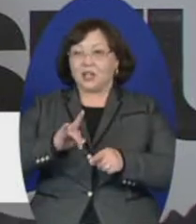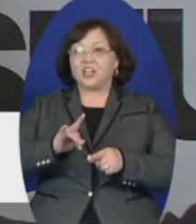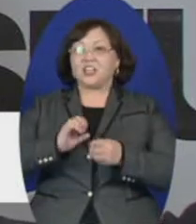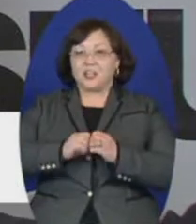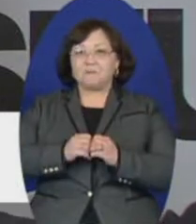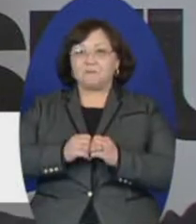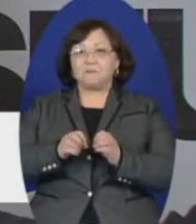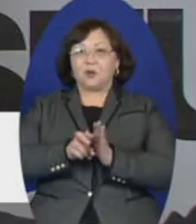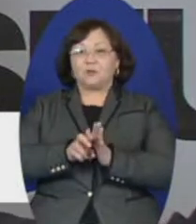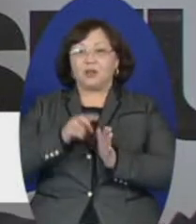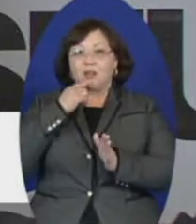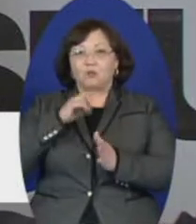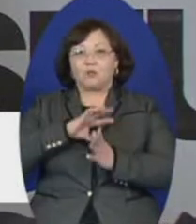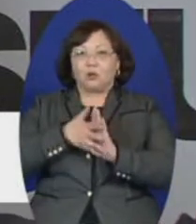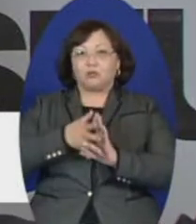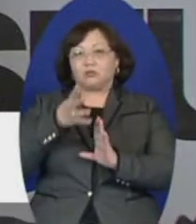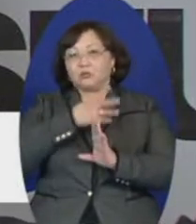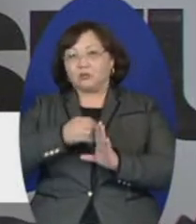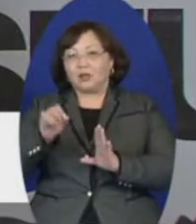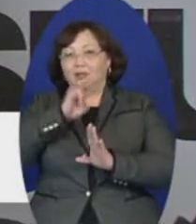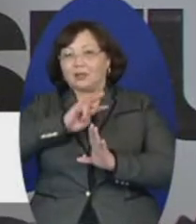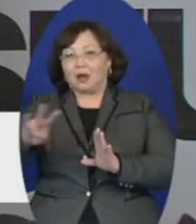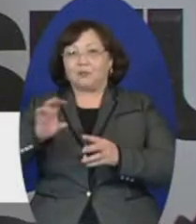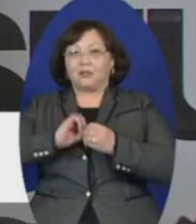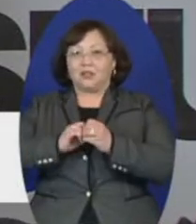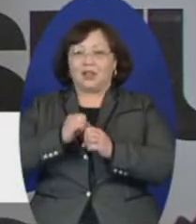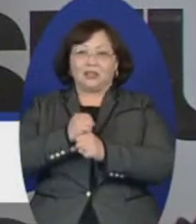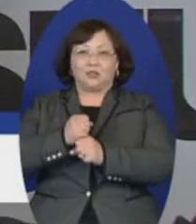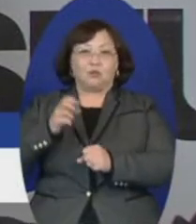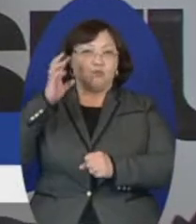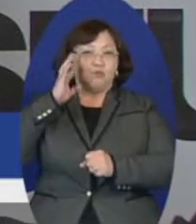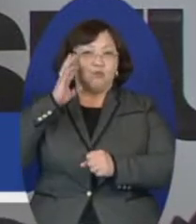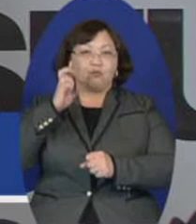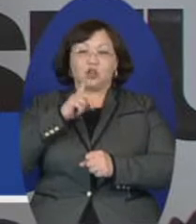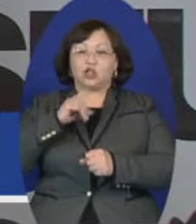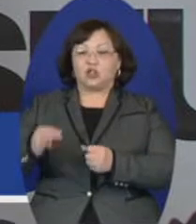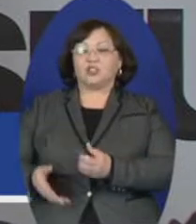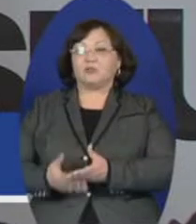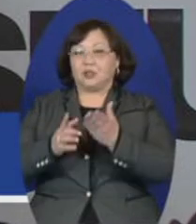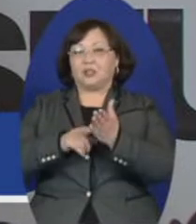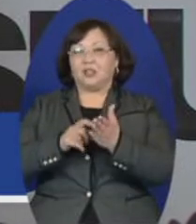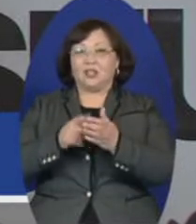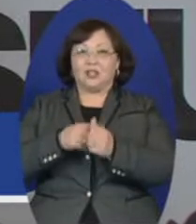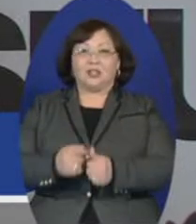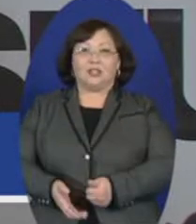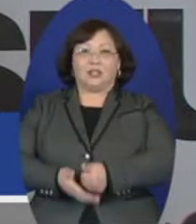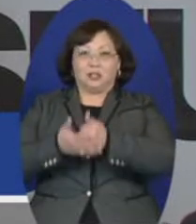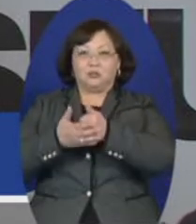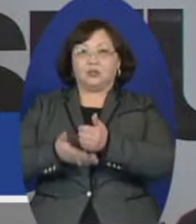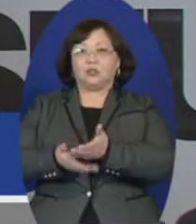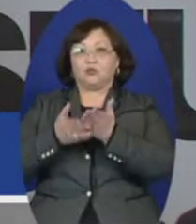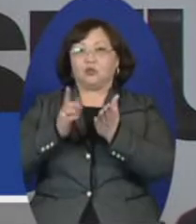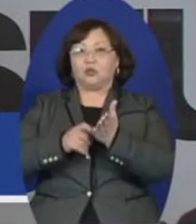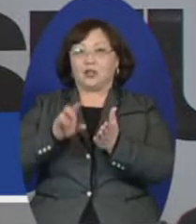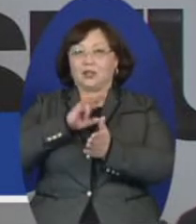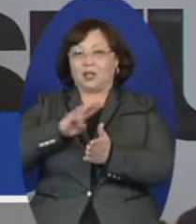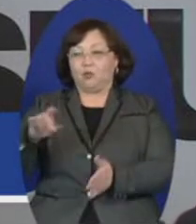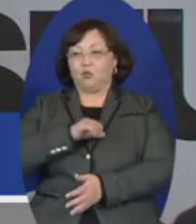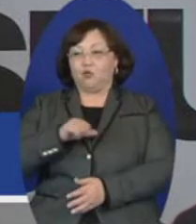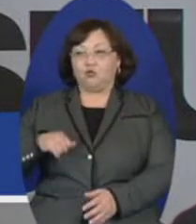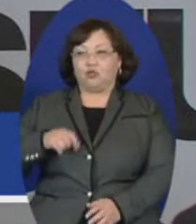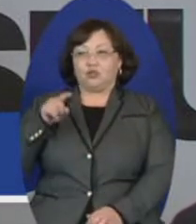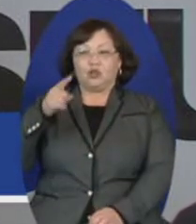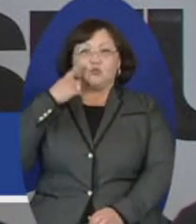төрийн намууд маань хэрэгжүүлэхэд яг цэвэр бодит бодлогын дэмжлэгүүд хэрэгтэй. Үнэхээр тэр эмэгтэй дэвшүүлээ гаргахыг зорихын тулд нам өөрөө тэр эмэгтэй